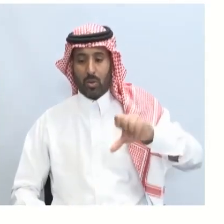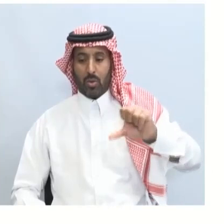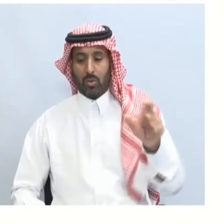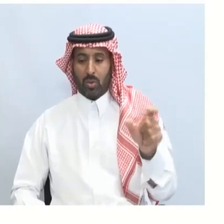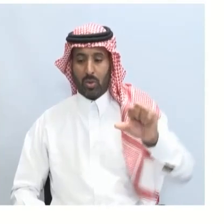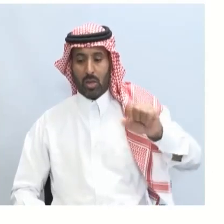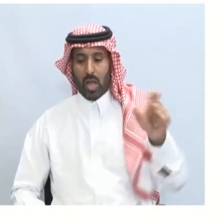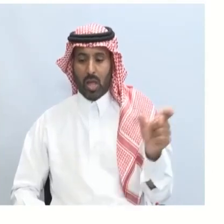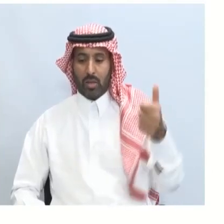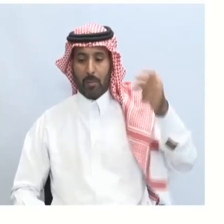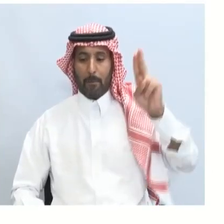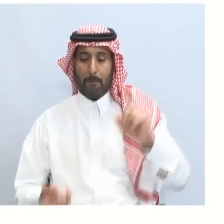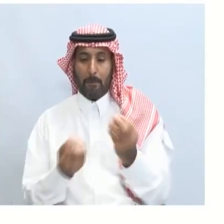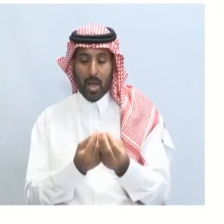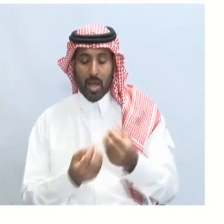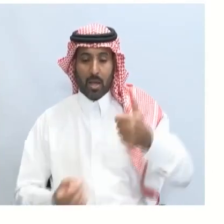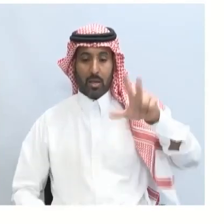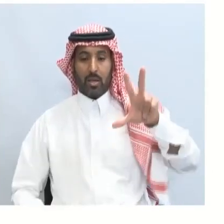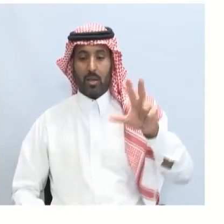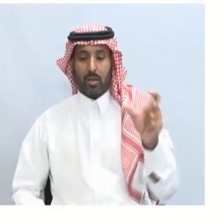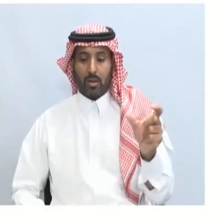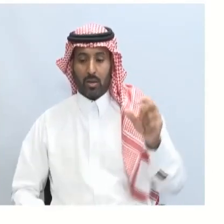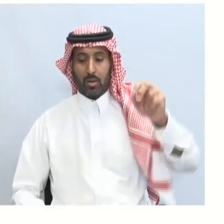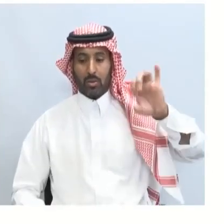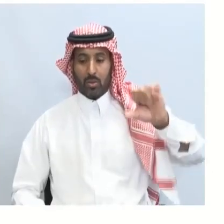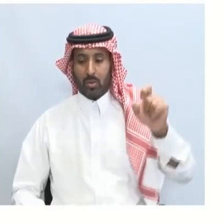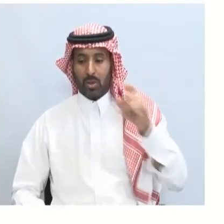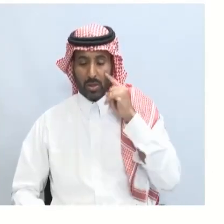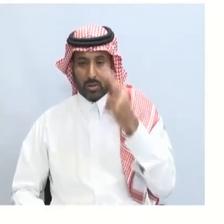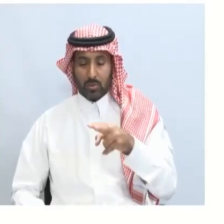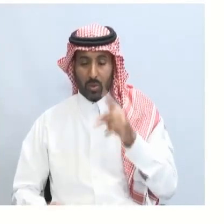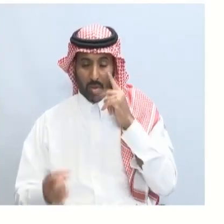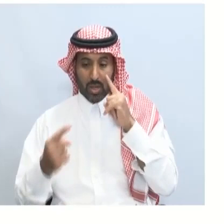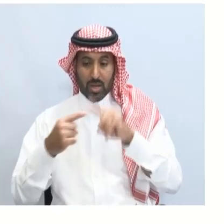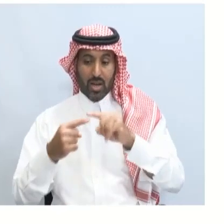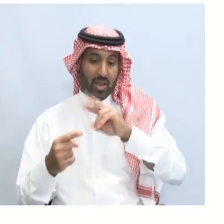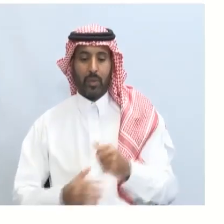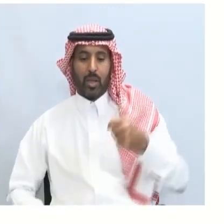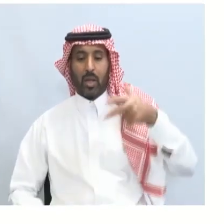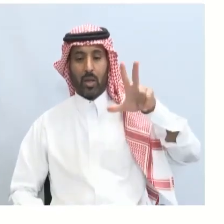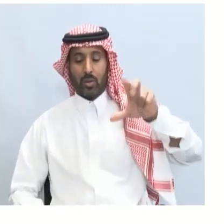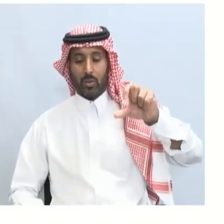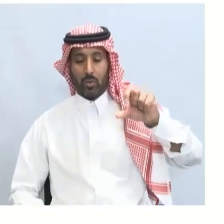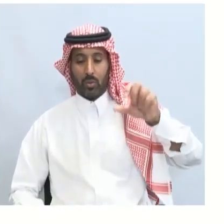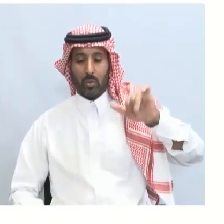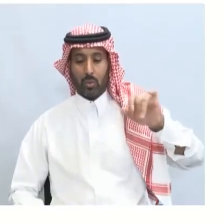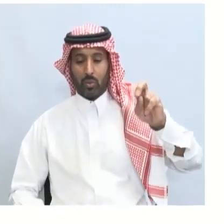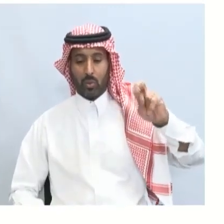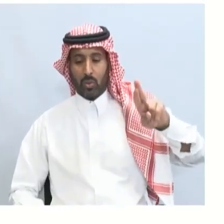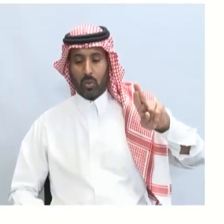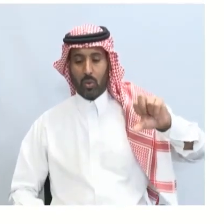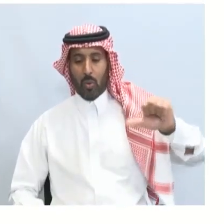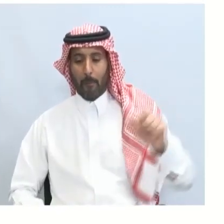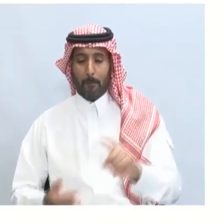والنيوترونات معا مكونه نظيرا لله هيدروجين بالاضافه